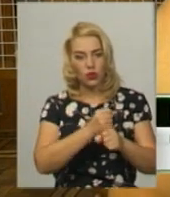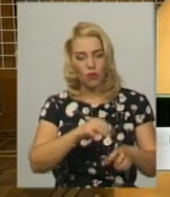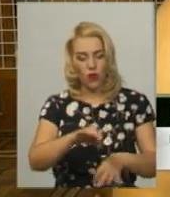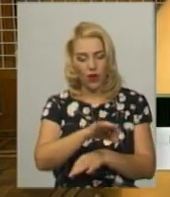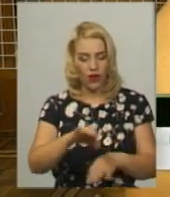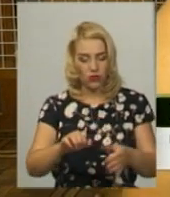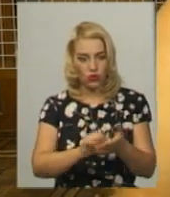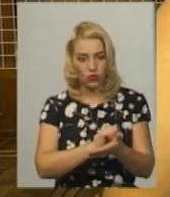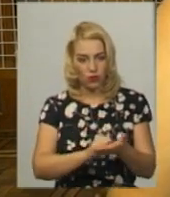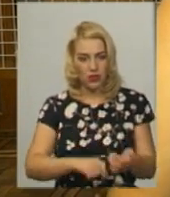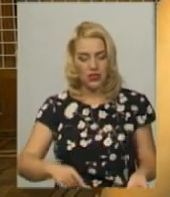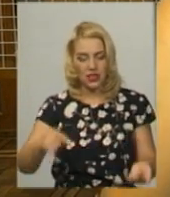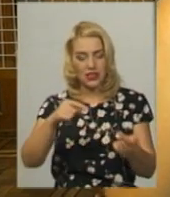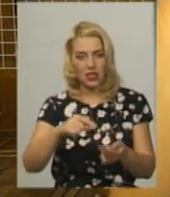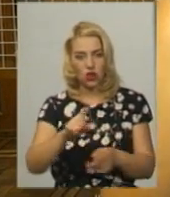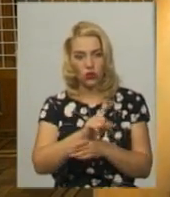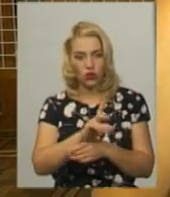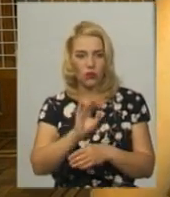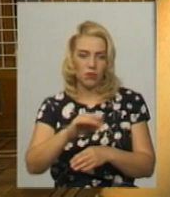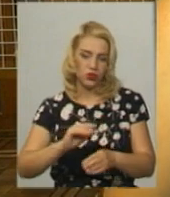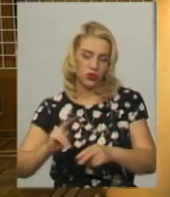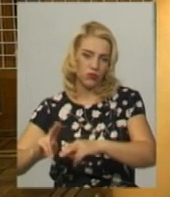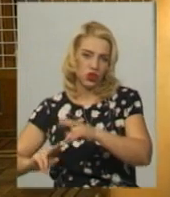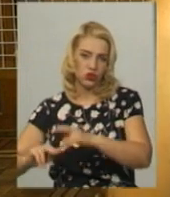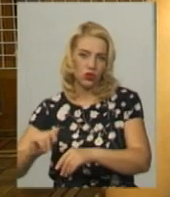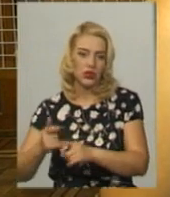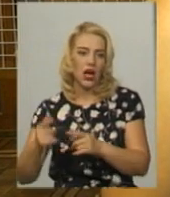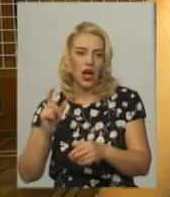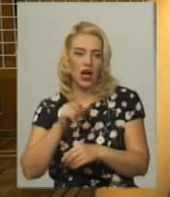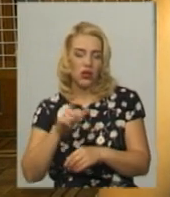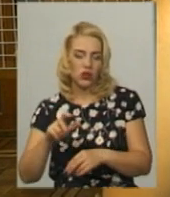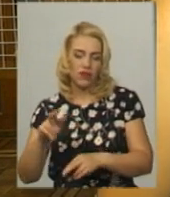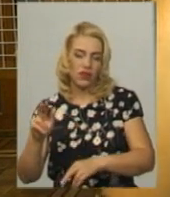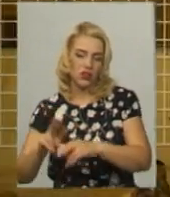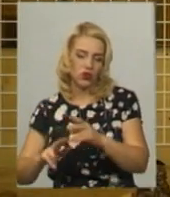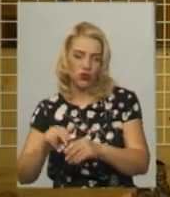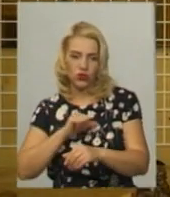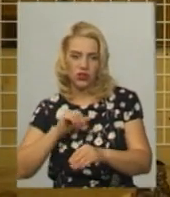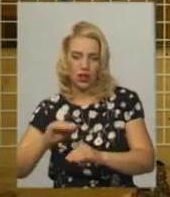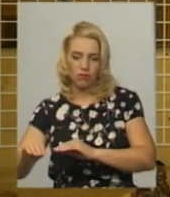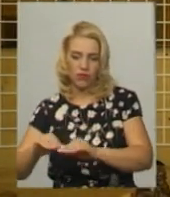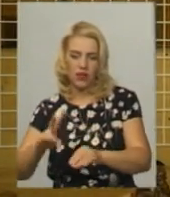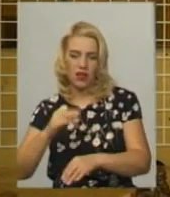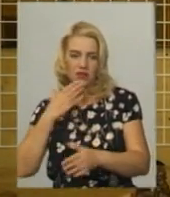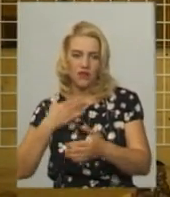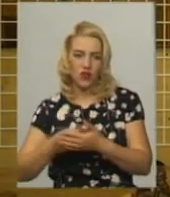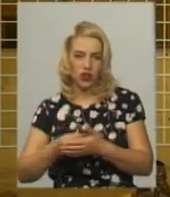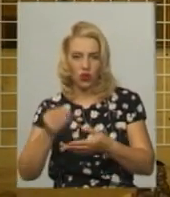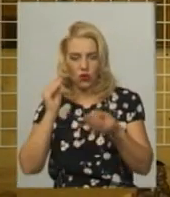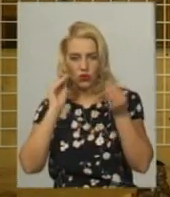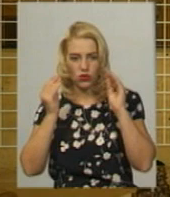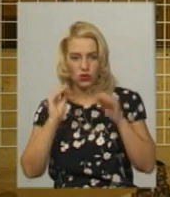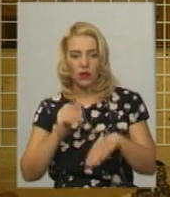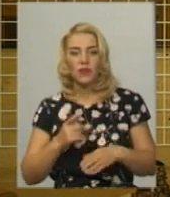документацію, відповідно, згідно норм, а потім вже влаштовувати. А це переважно вони влаштовують на свій розсуд. Останніх трьох років